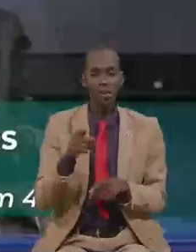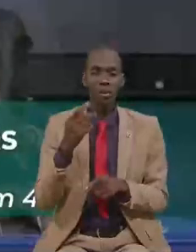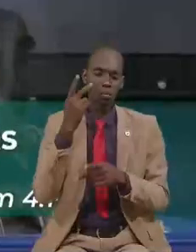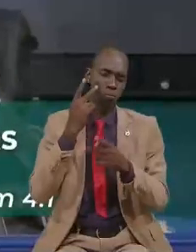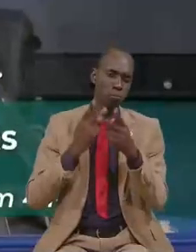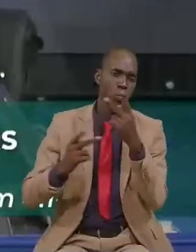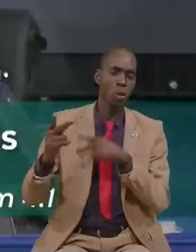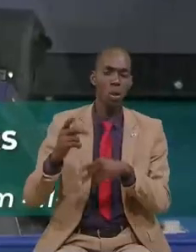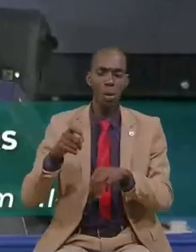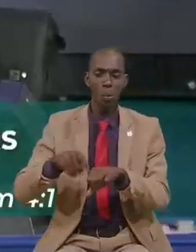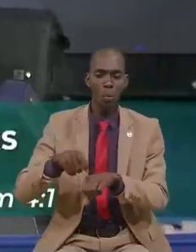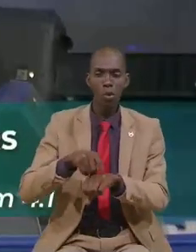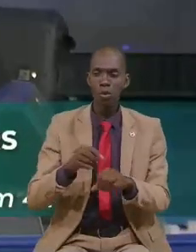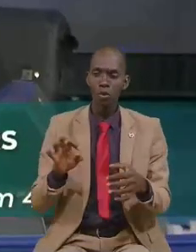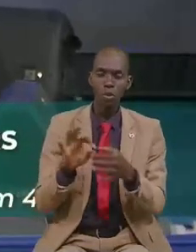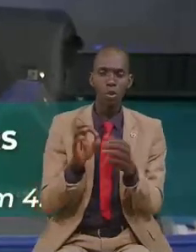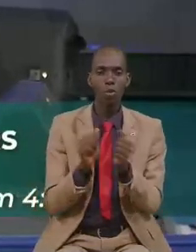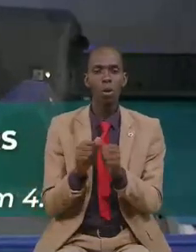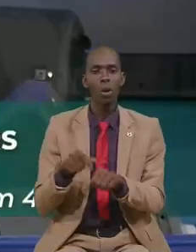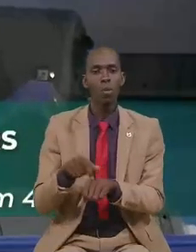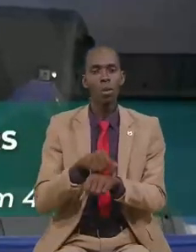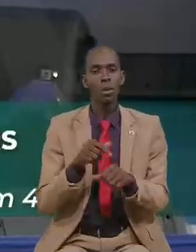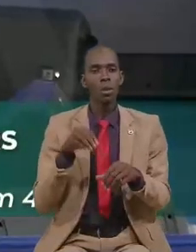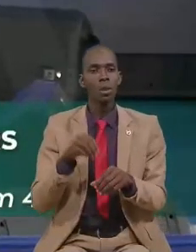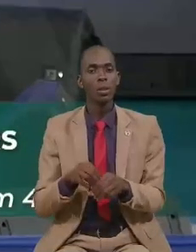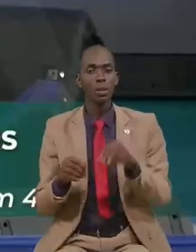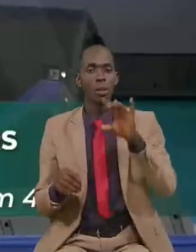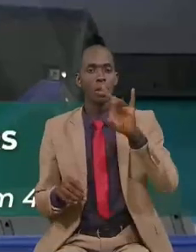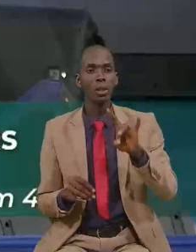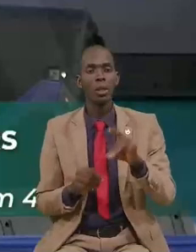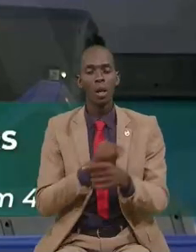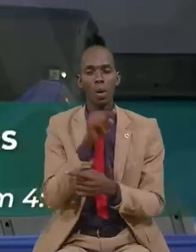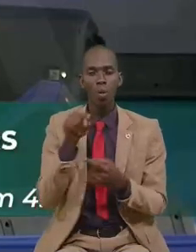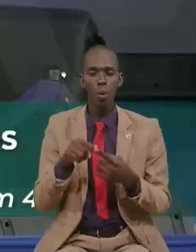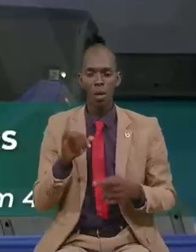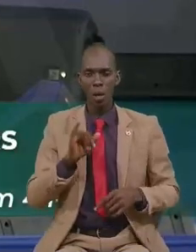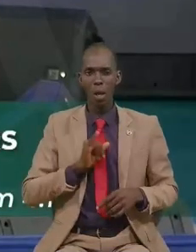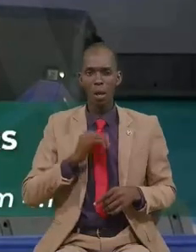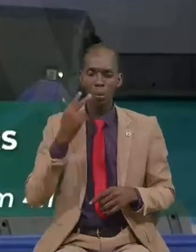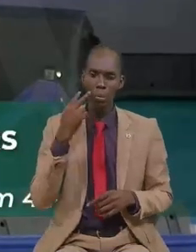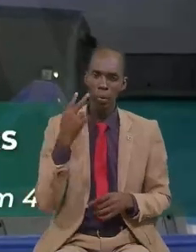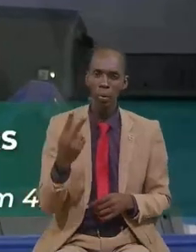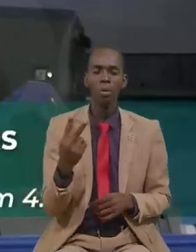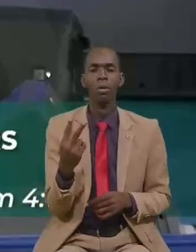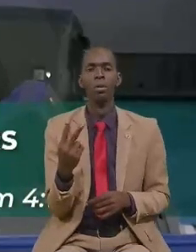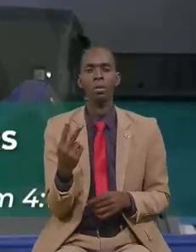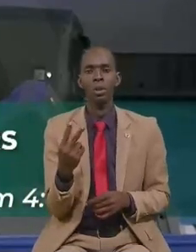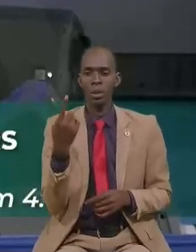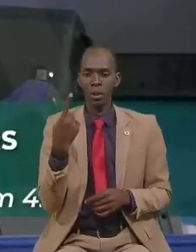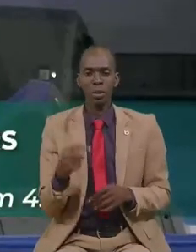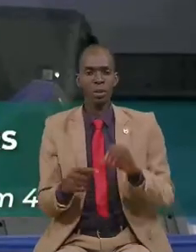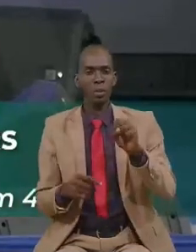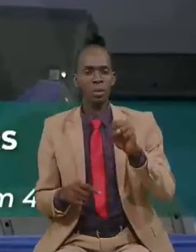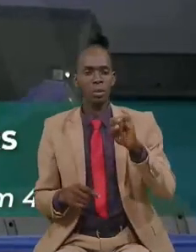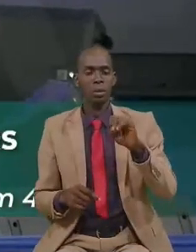autres. Verset 8. Verset 8, il dit, je regardais. Et voici, il leur vint